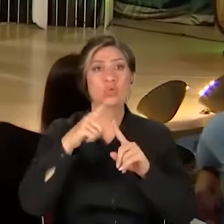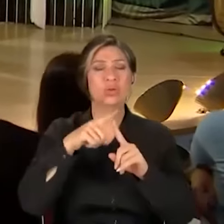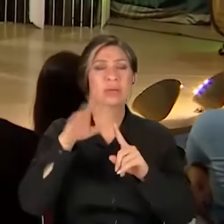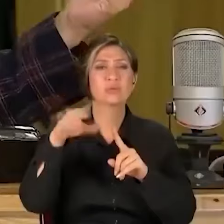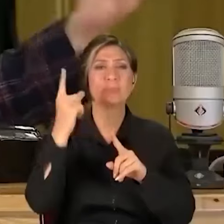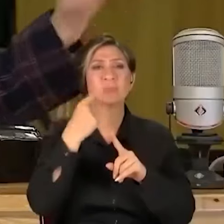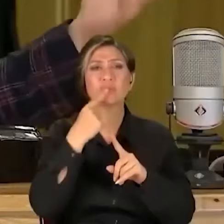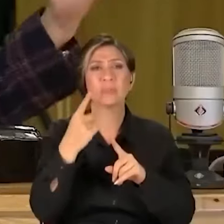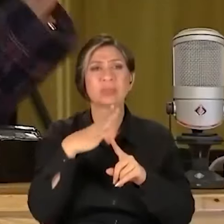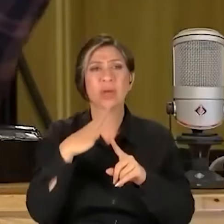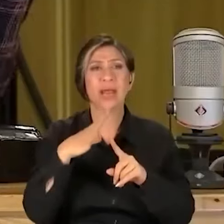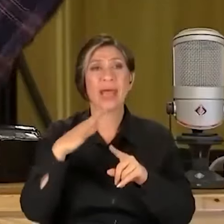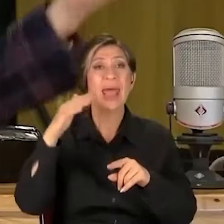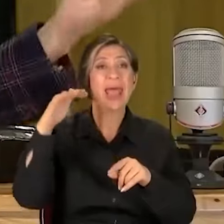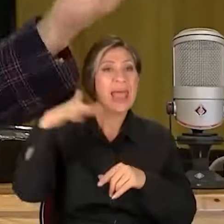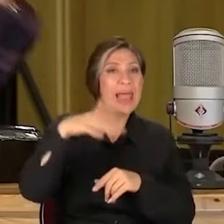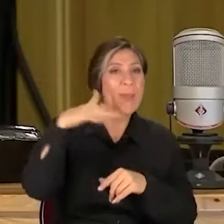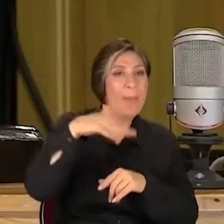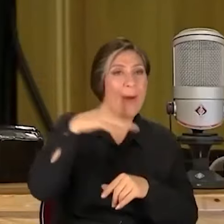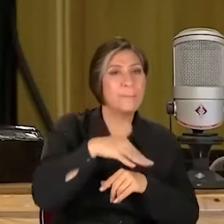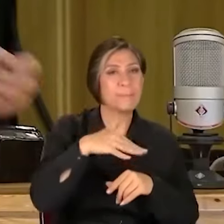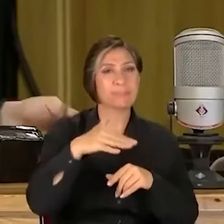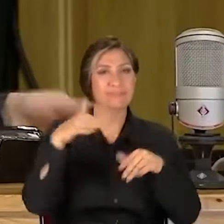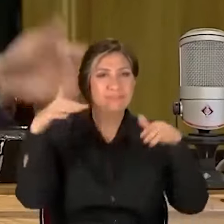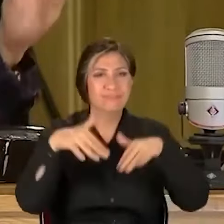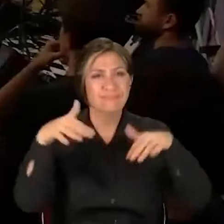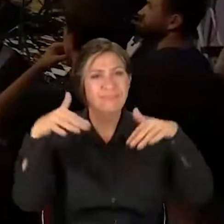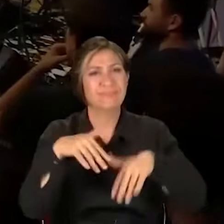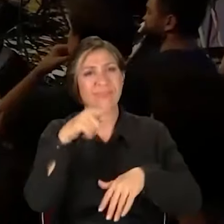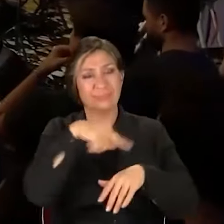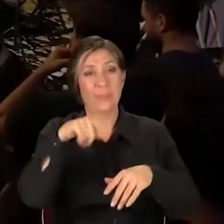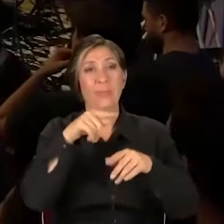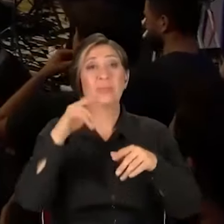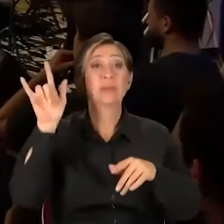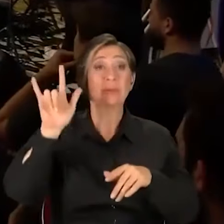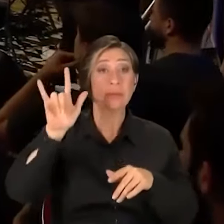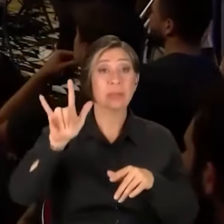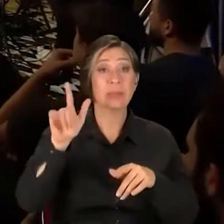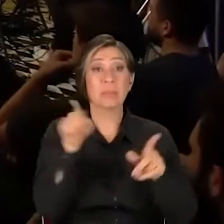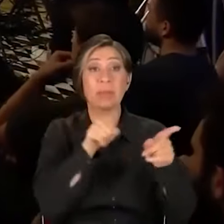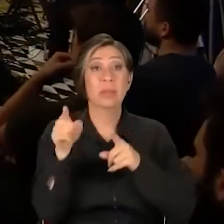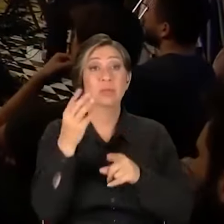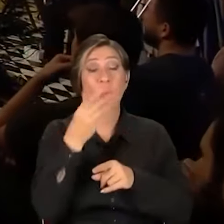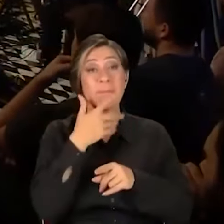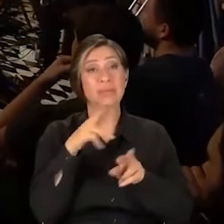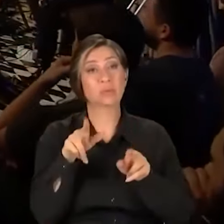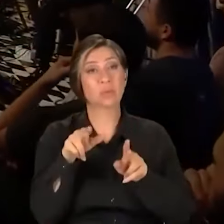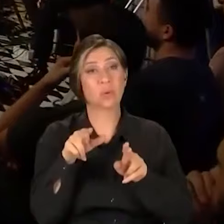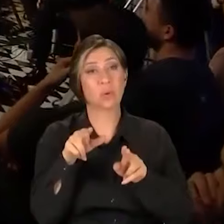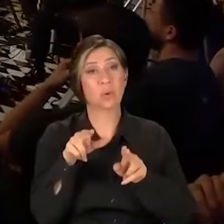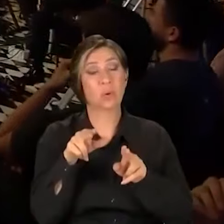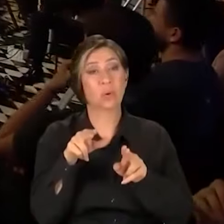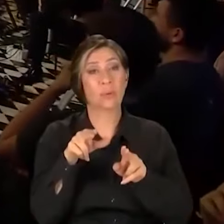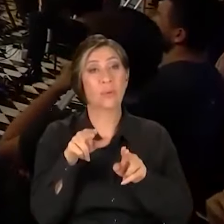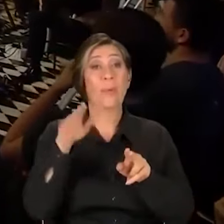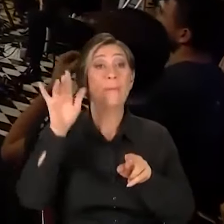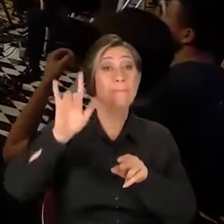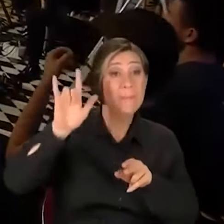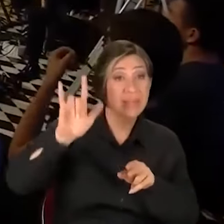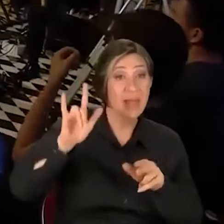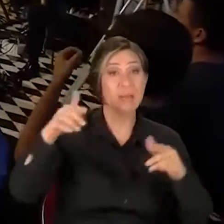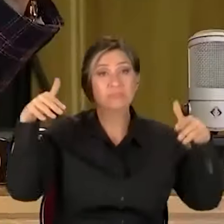şöyle bir şey söylemek istiyorum sana. Rap, yani hip hop dünyasıyla aslında metal dünyası çok benziyor birbirine. Yani aslında